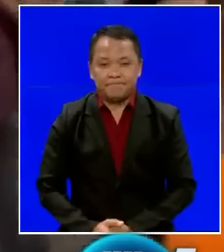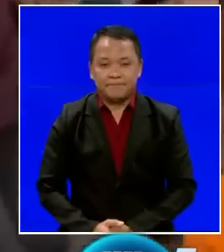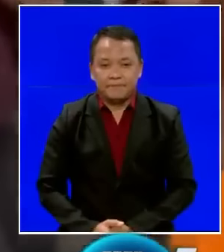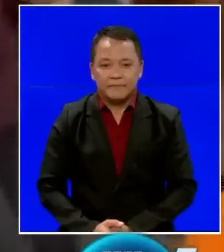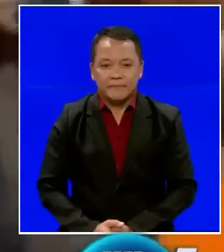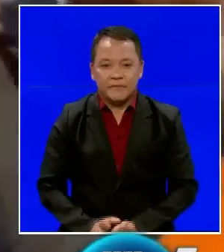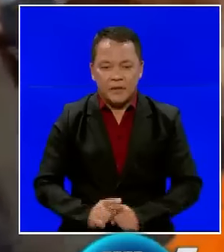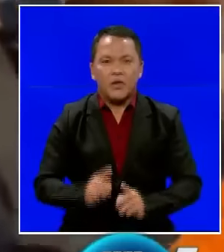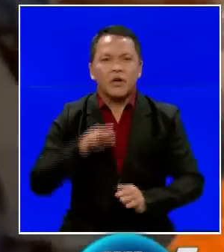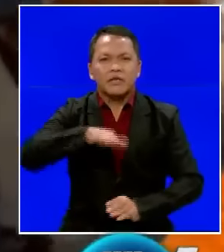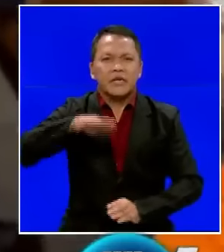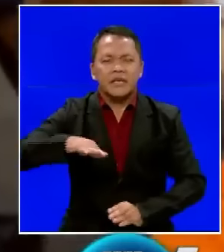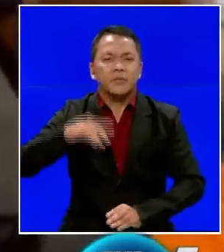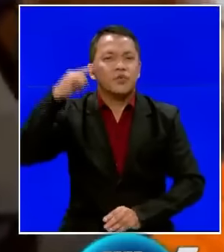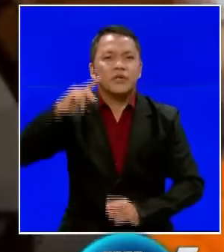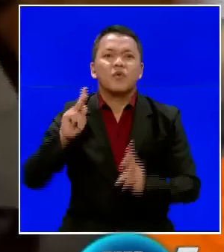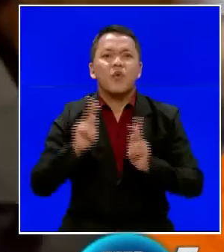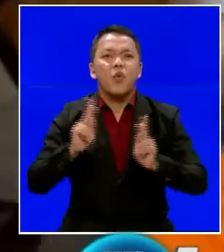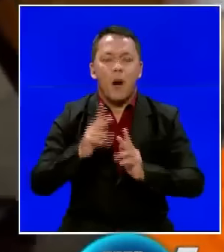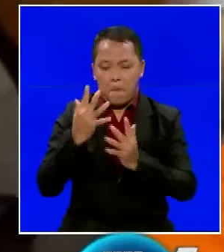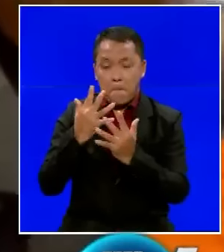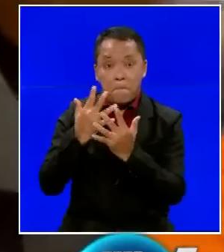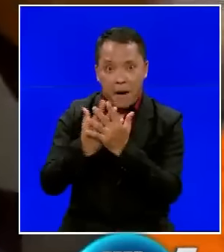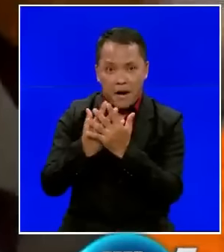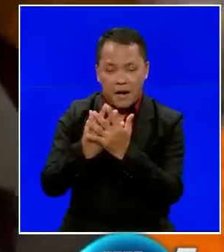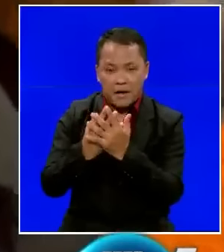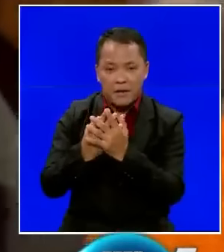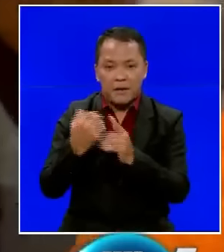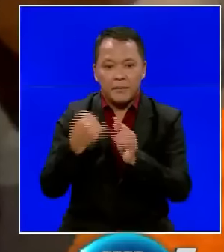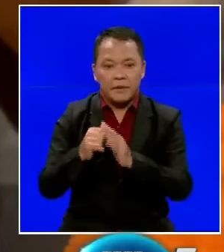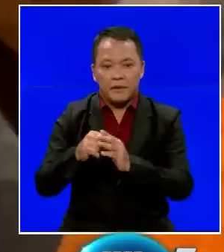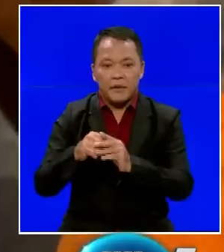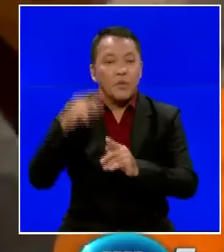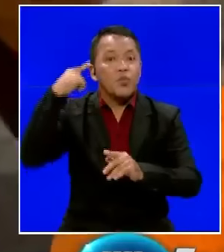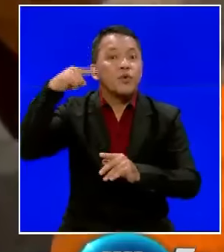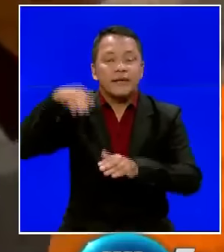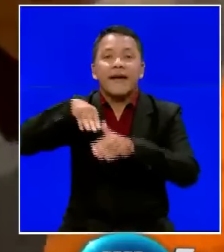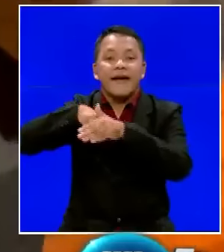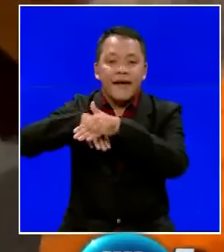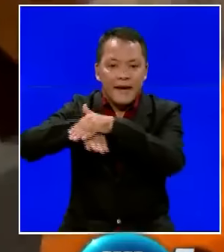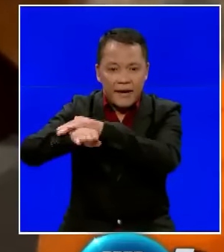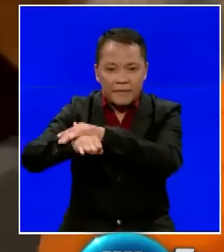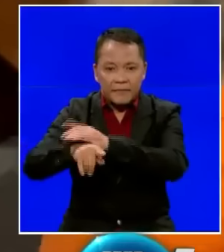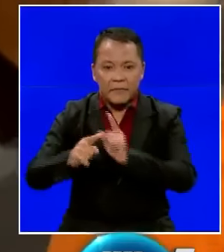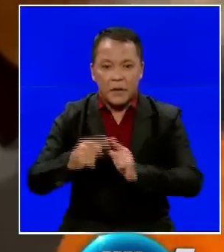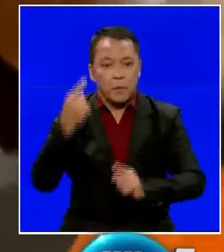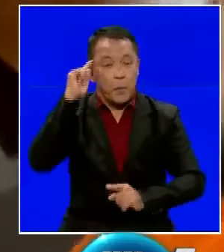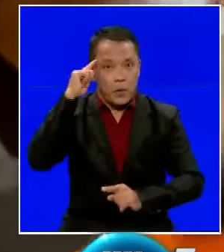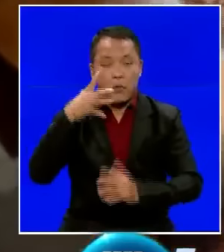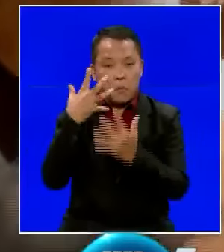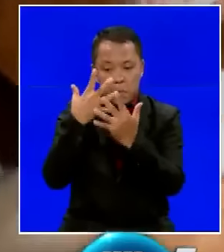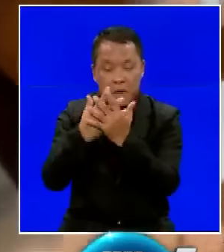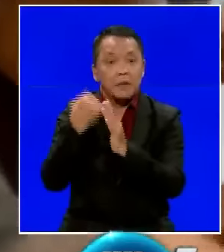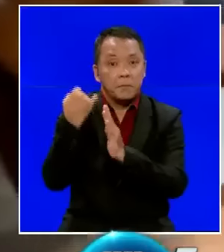ไอ้นั่นน่ะน้องเขารู้ว่าผมเป็นผู้ต้องหาก็เลยเขาแต่ ช ุดดีแบบตอนนี้ไปครับตอนแรกเขาไม่รู้ว่าผมเป็น